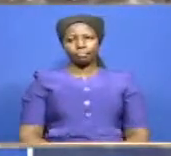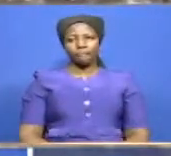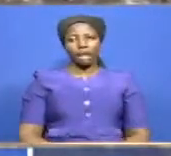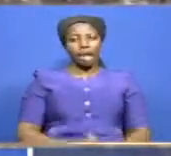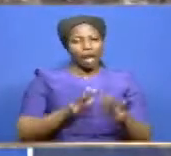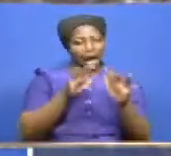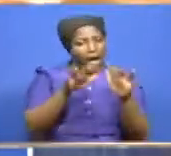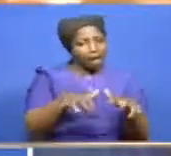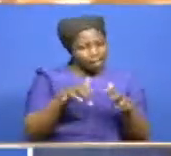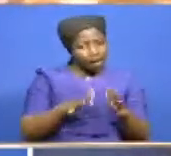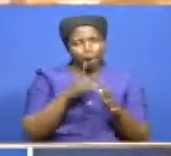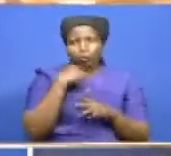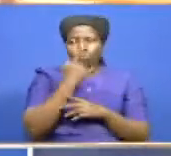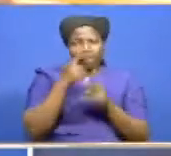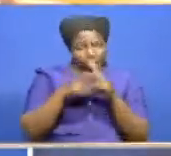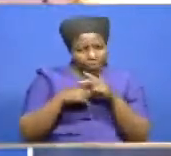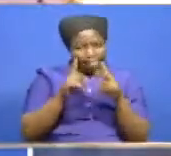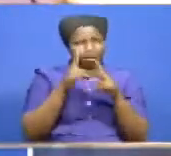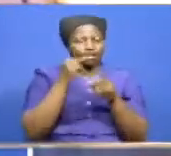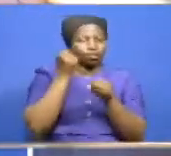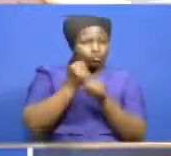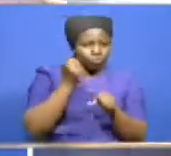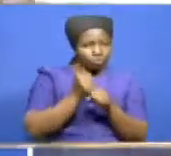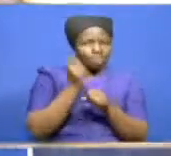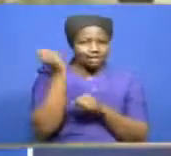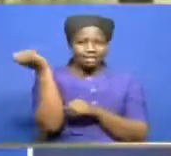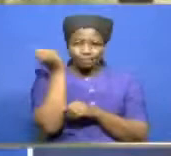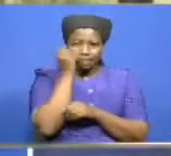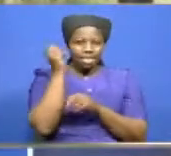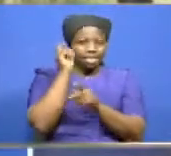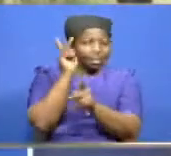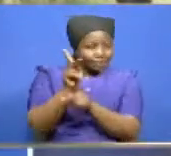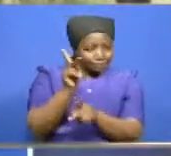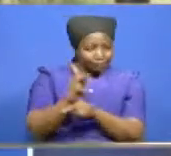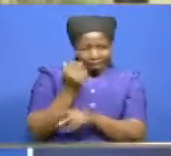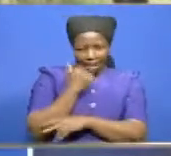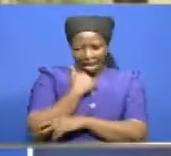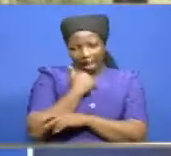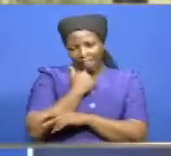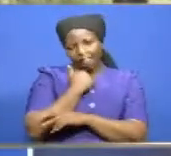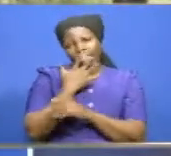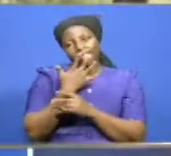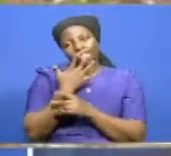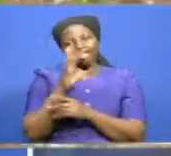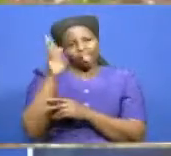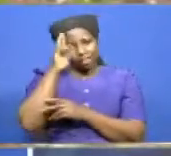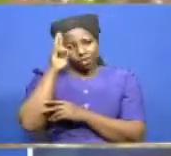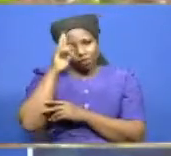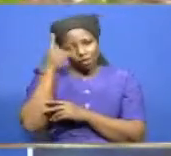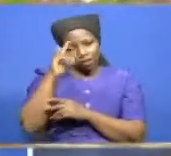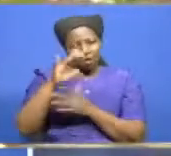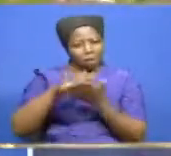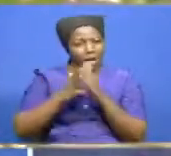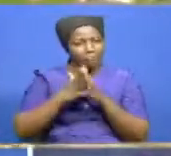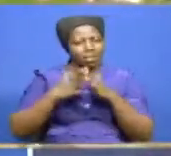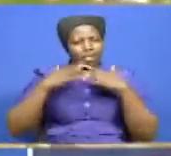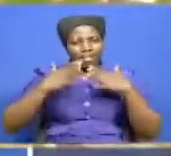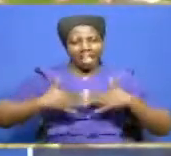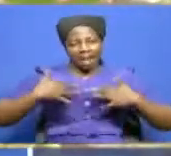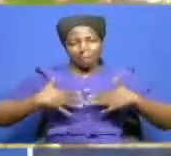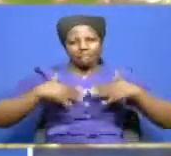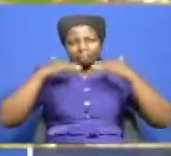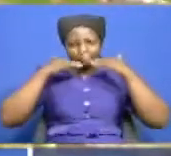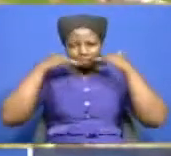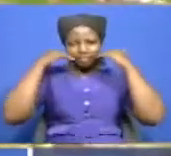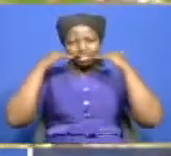Wakulima ambao wameanza kujihusisha na ufugaji wa nyuki wana sababu ya kutabasamu. Kwa wakati huu tunaweza sema soko